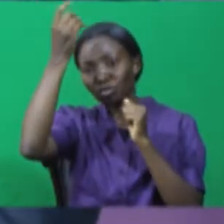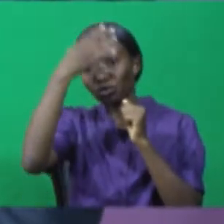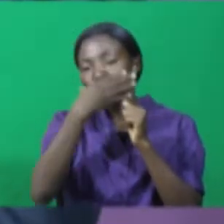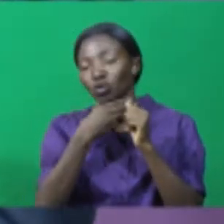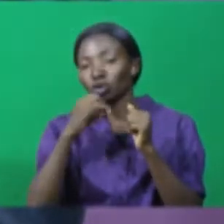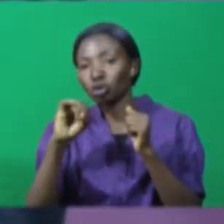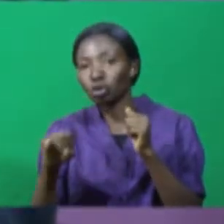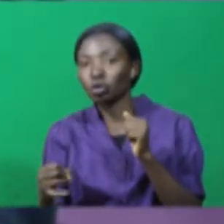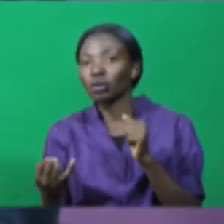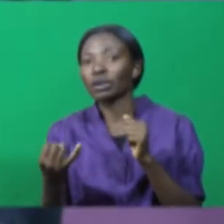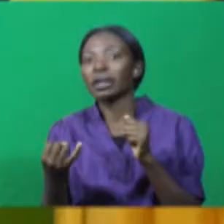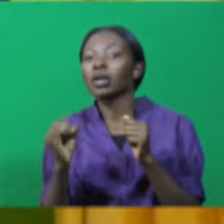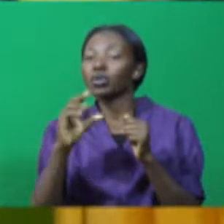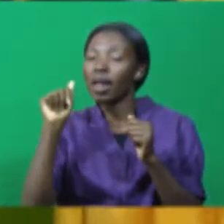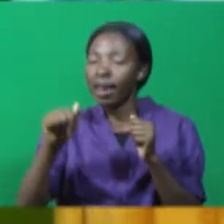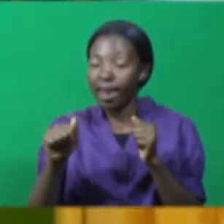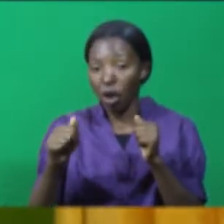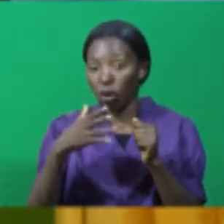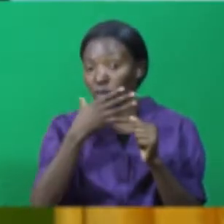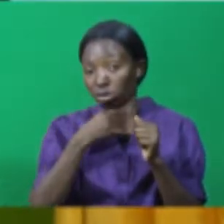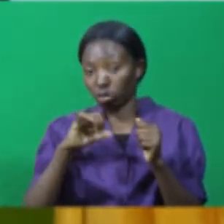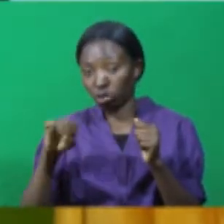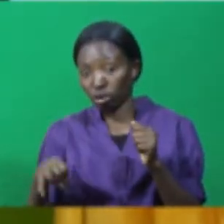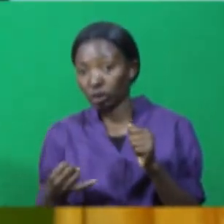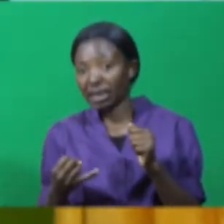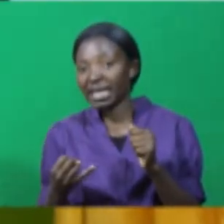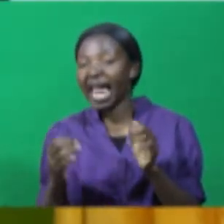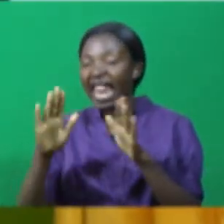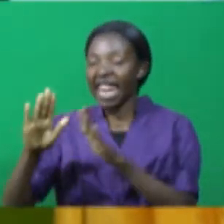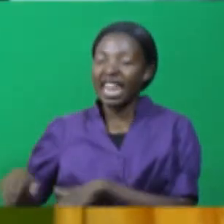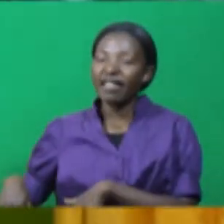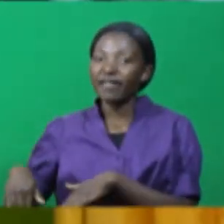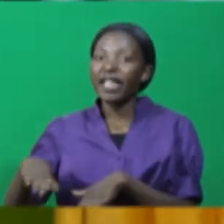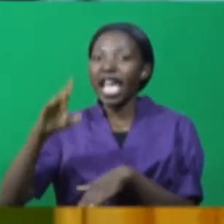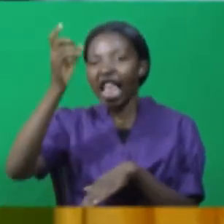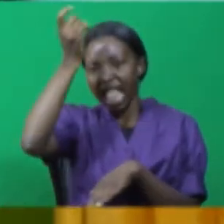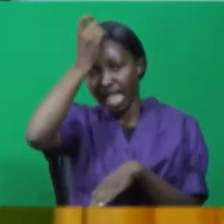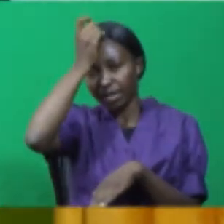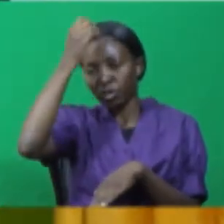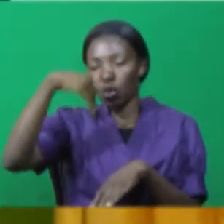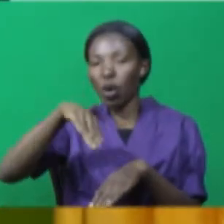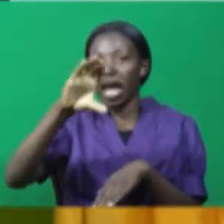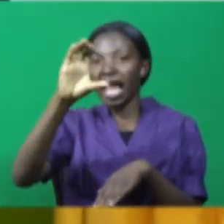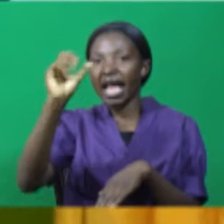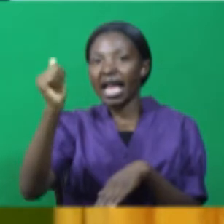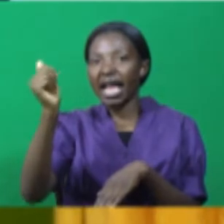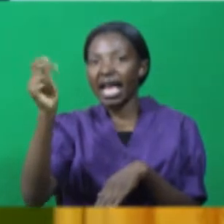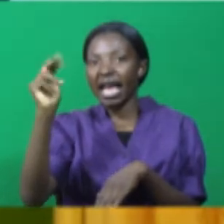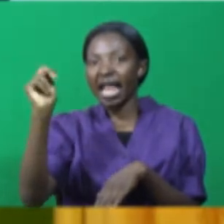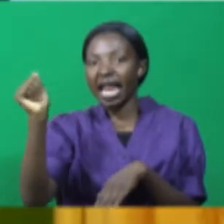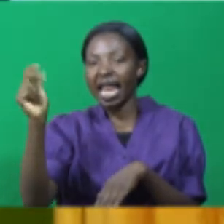unorwa nevaigipita musi wabuda vaIsraeri muEgypt vachienda kuKenan yes. vakananga nekugungwa